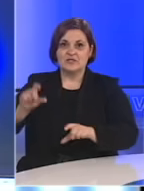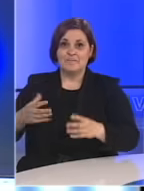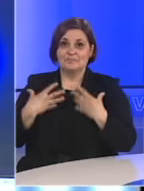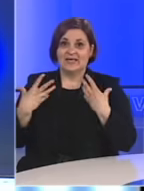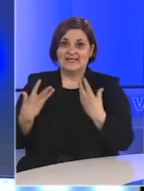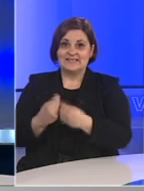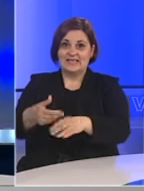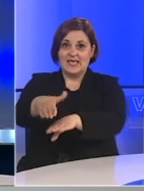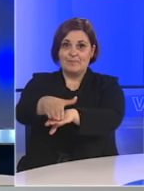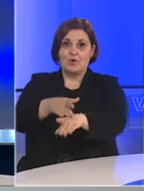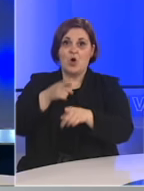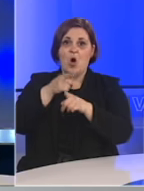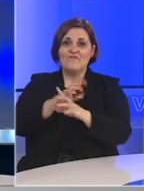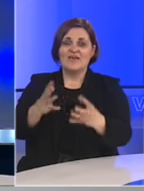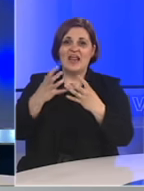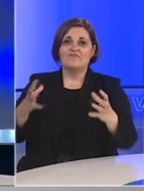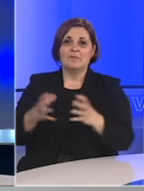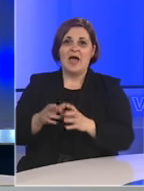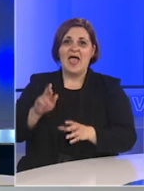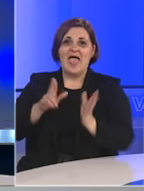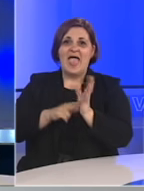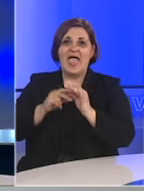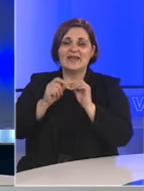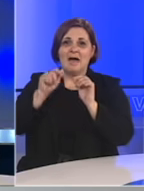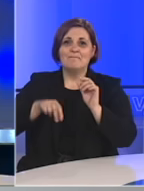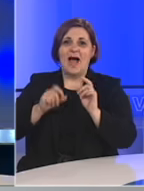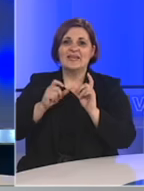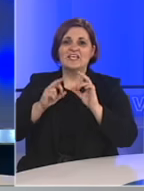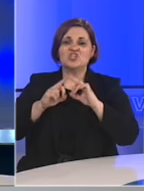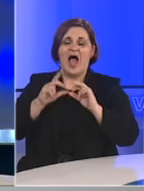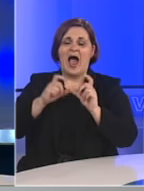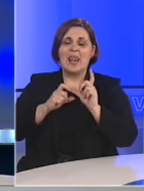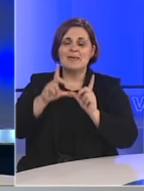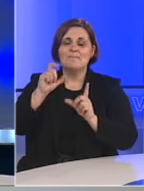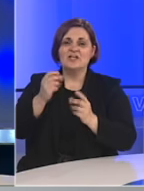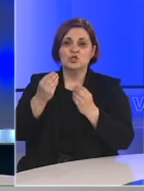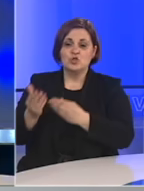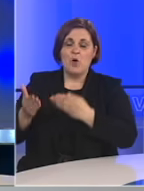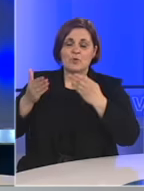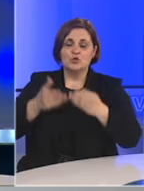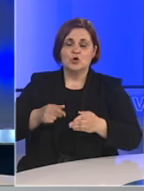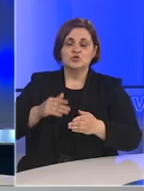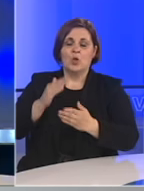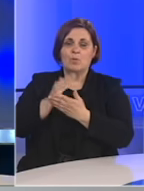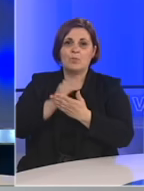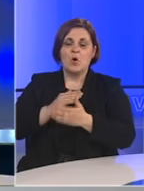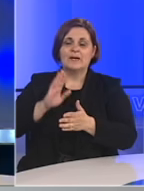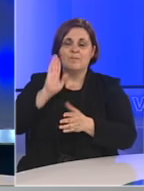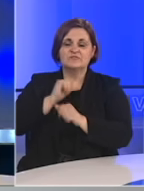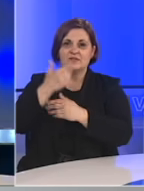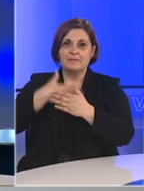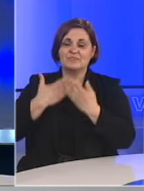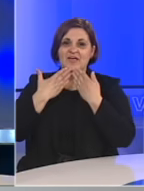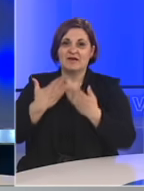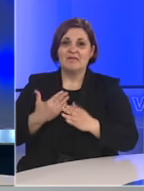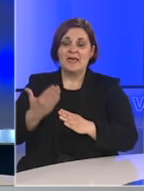S nama je pokretač ove neformalne grupe Ena Bajrić Alibašić. Dobrodošli u program BHT1. Hvala